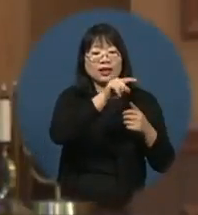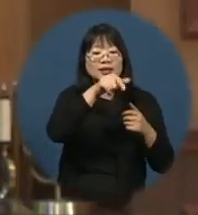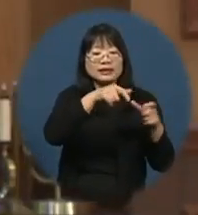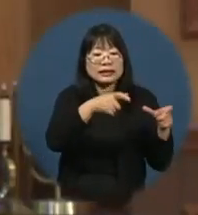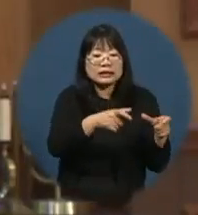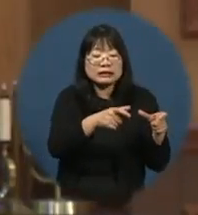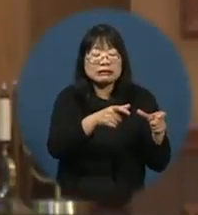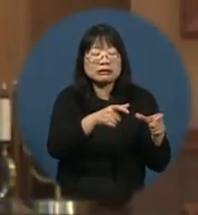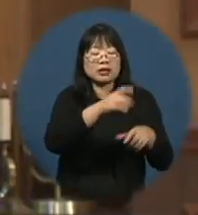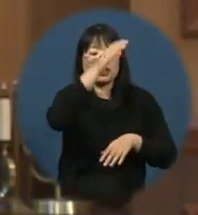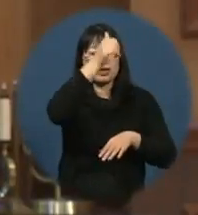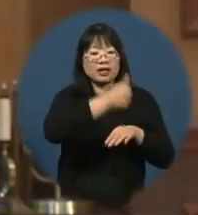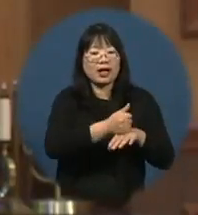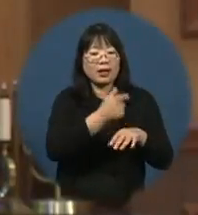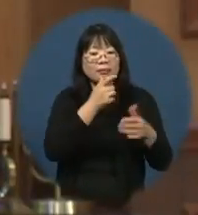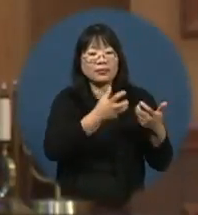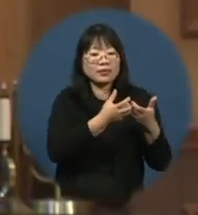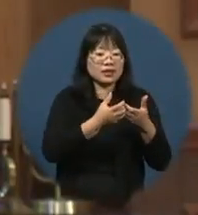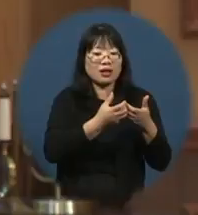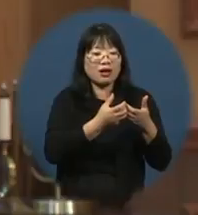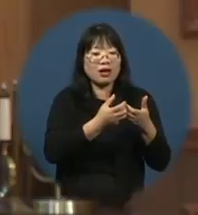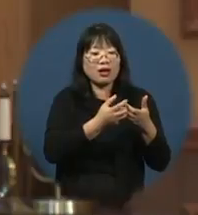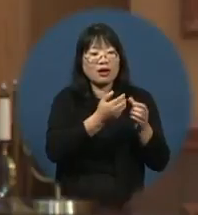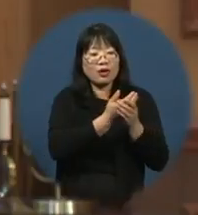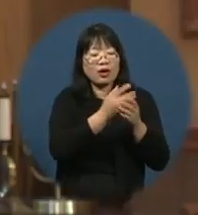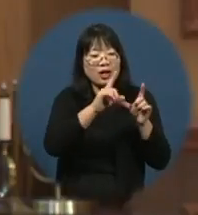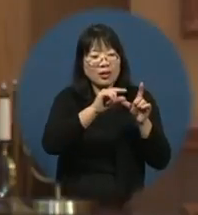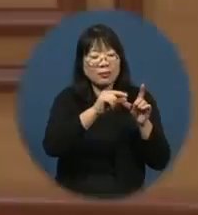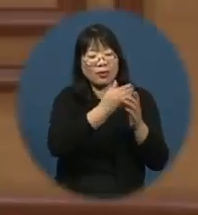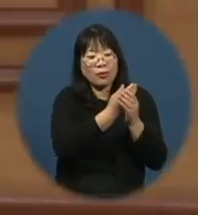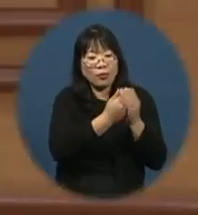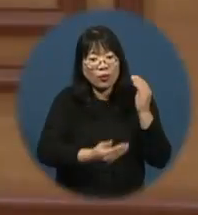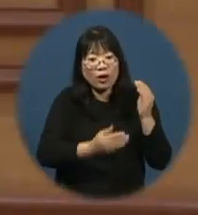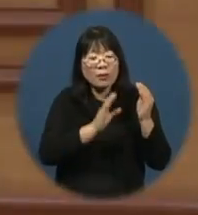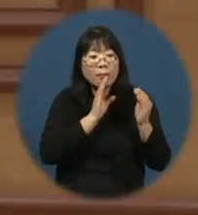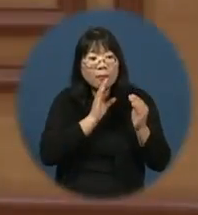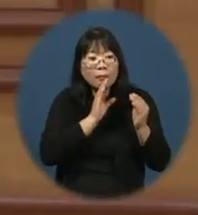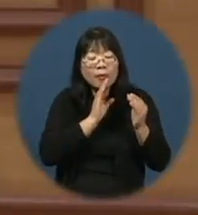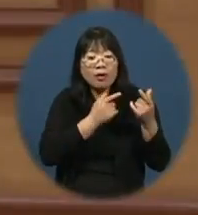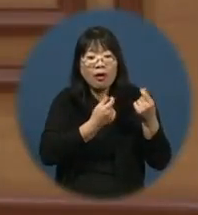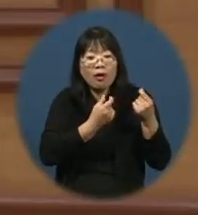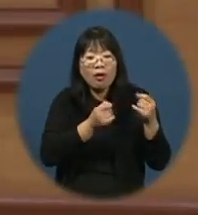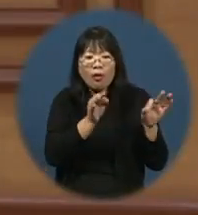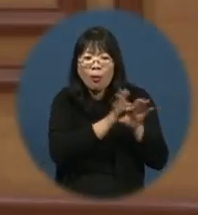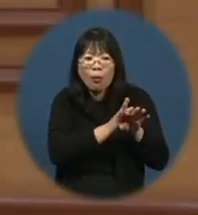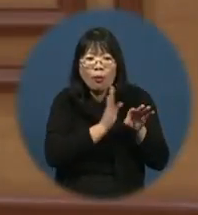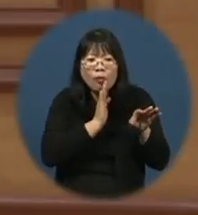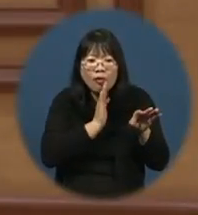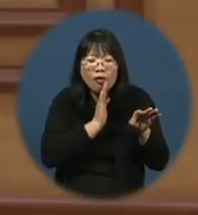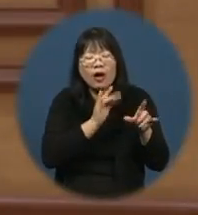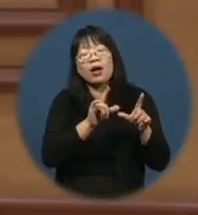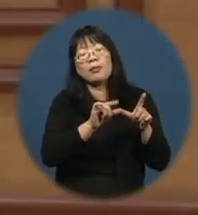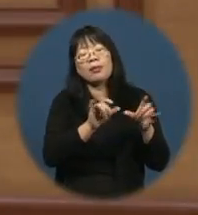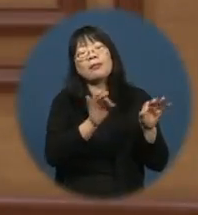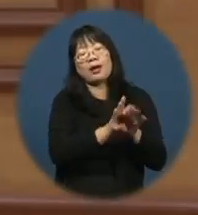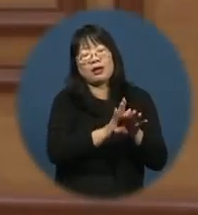빙하라고 불리는 곳의 일부가 녹아내렸다면서요? 예, 그렇죠. 그 무서운 일이라고